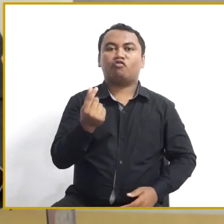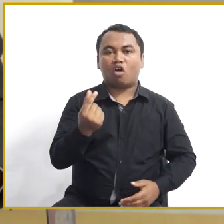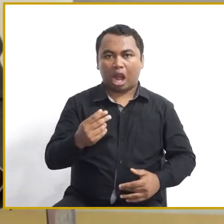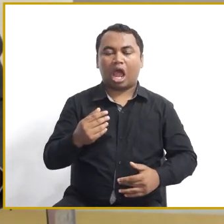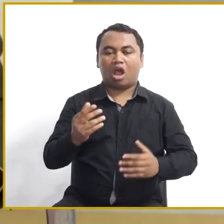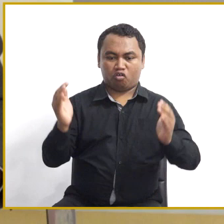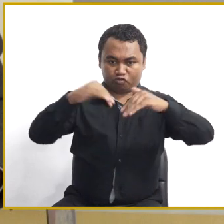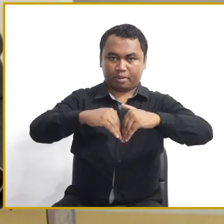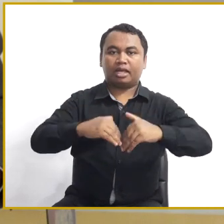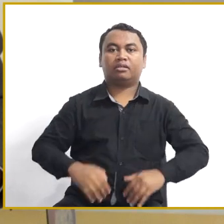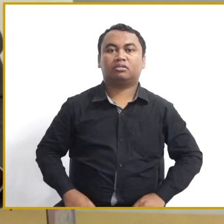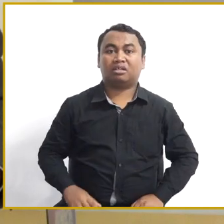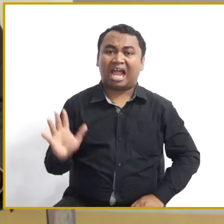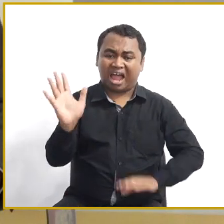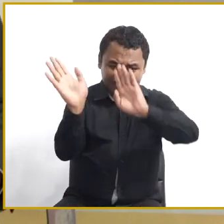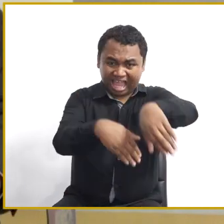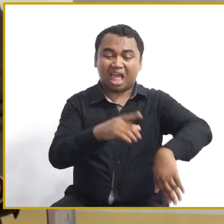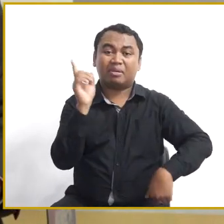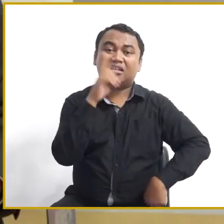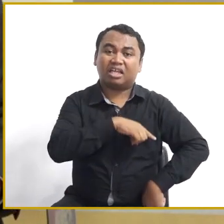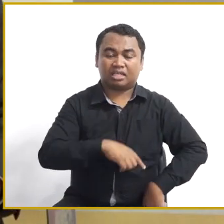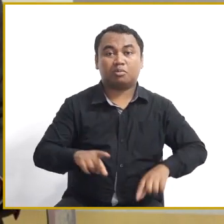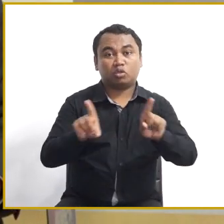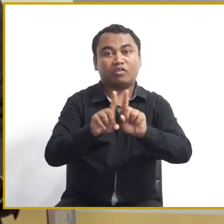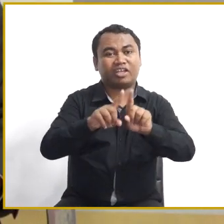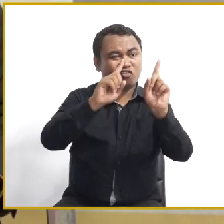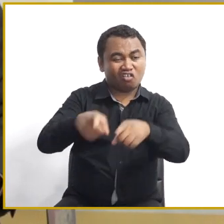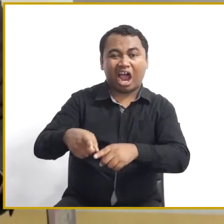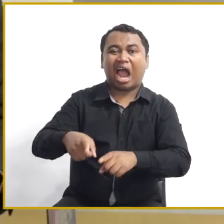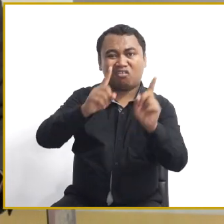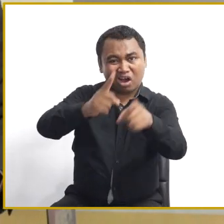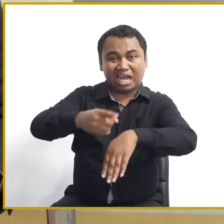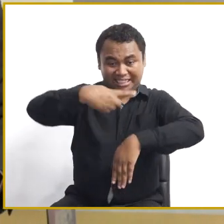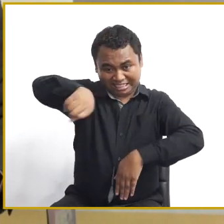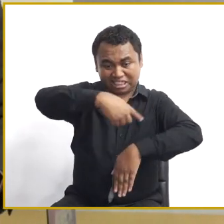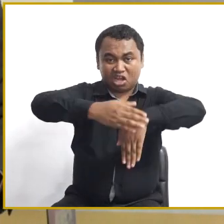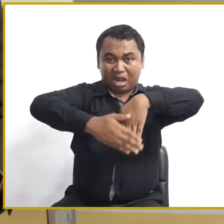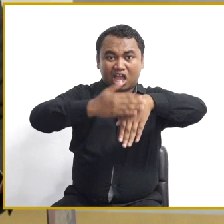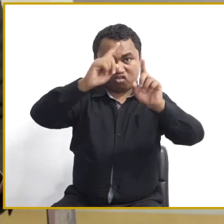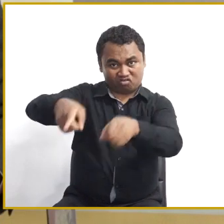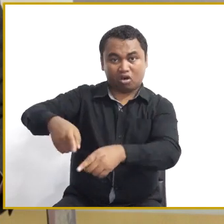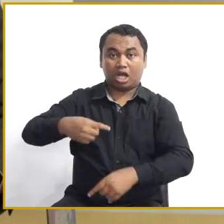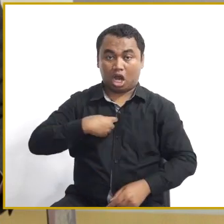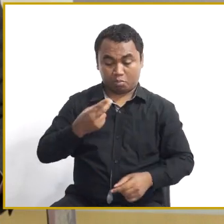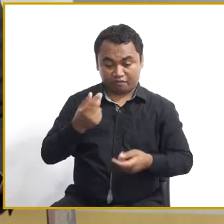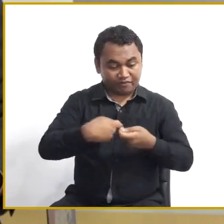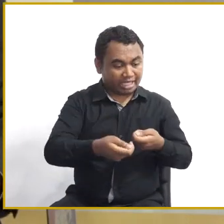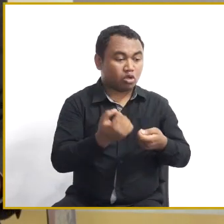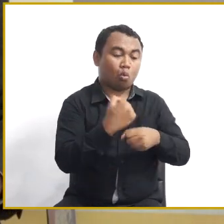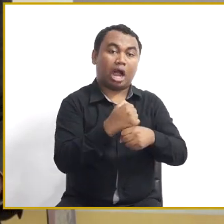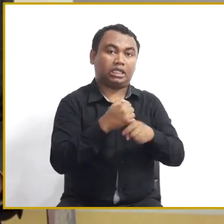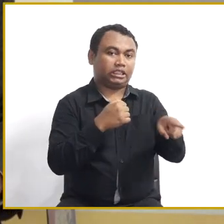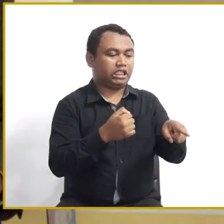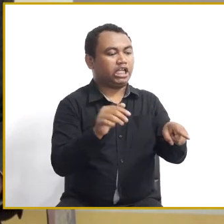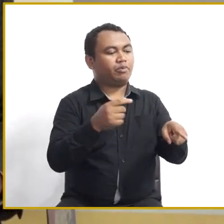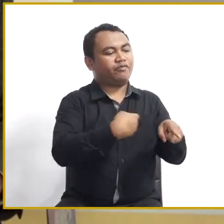le. Di kian saya tato vanoyet zaman videnti, efat satu vidan lokas, dia mit